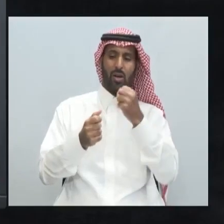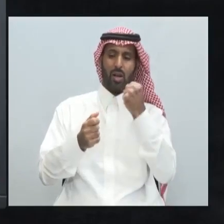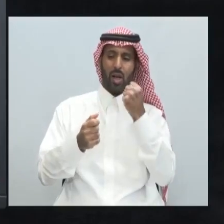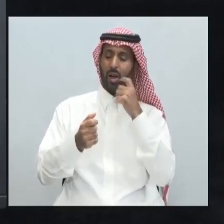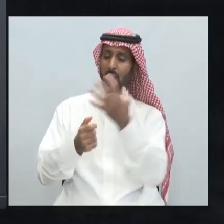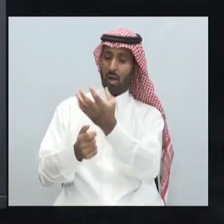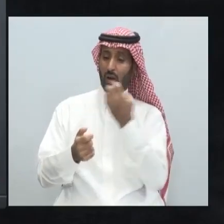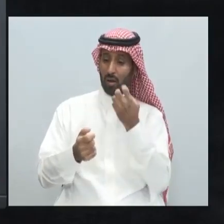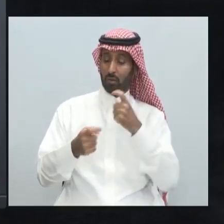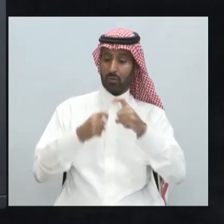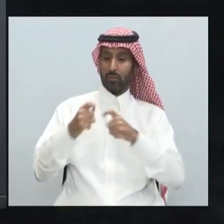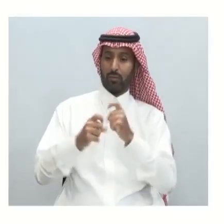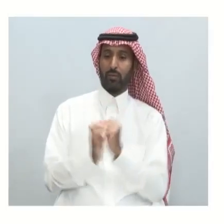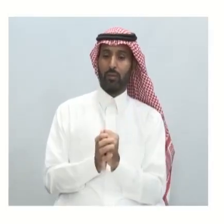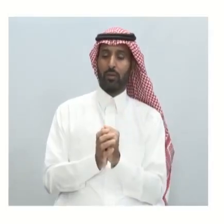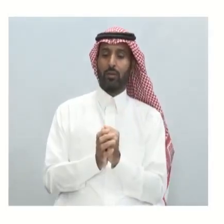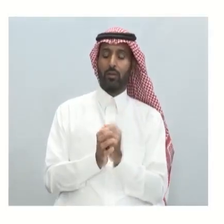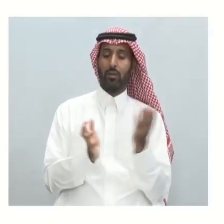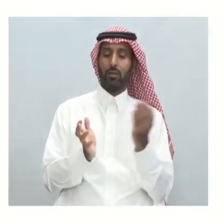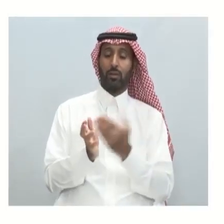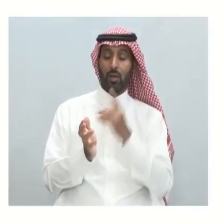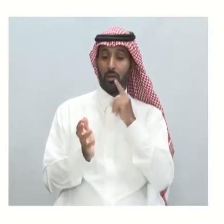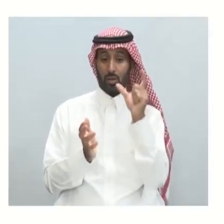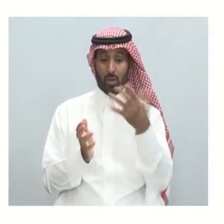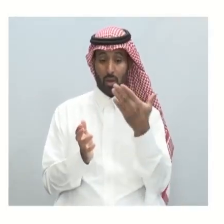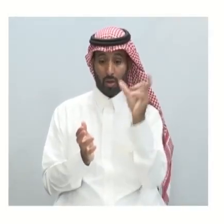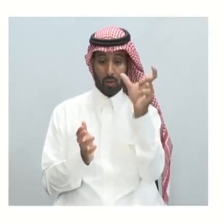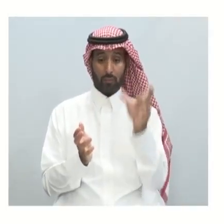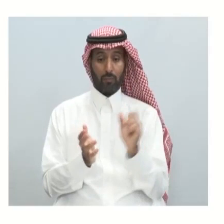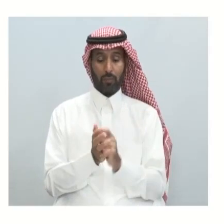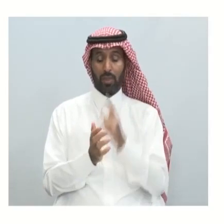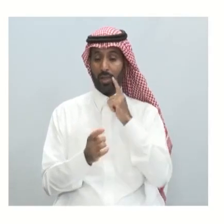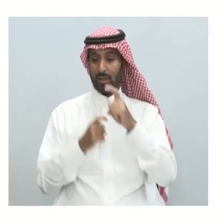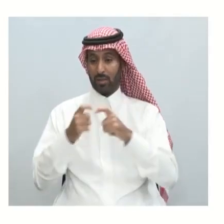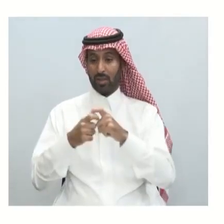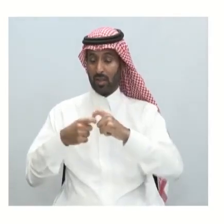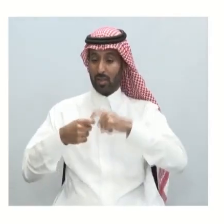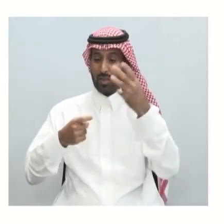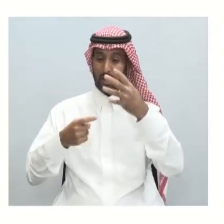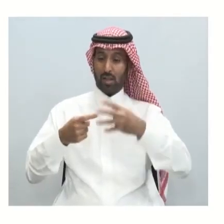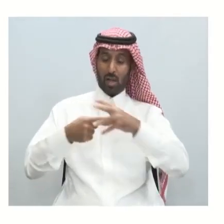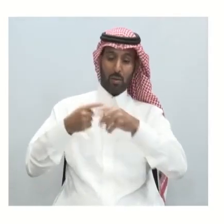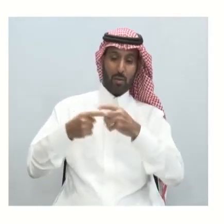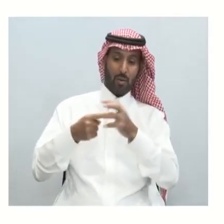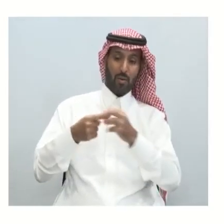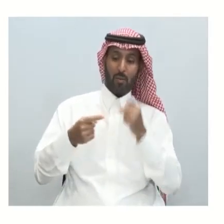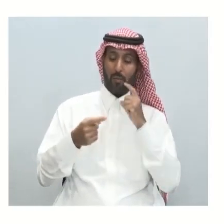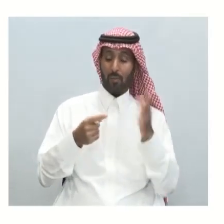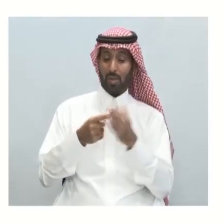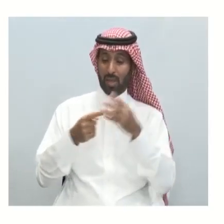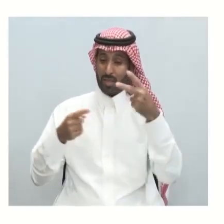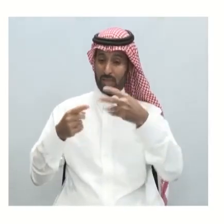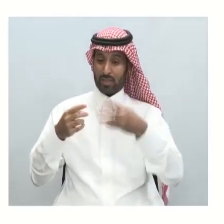ويجذب الالكترونات مفرداتنا الجديده الرابطه التساهميه غير القطبيه والرابطه